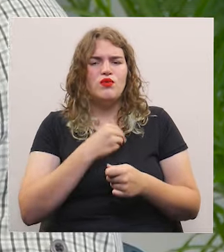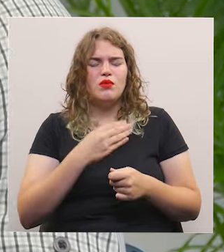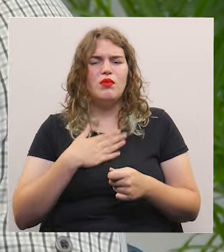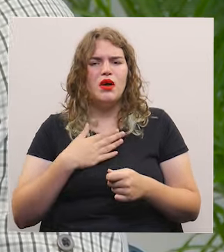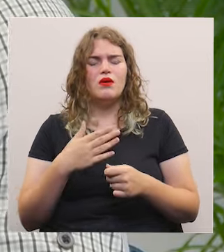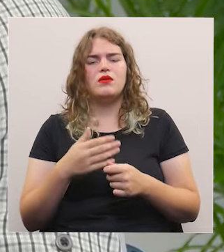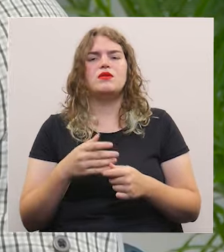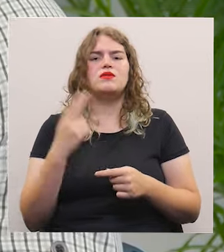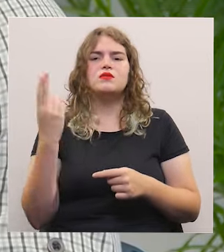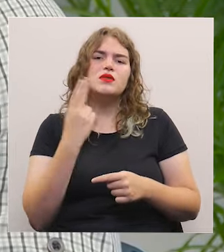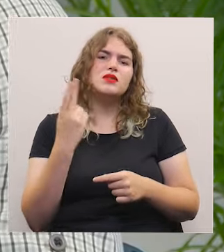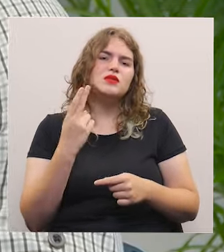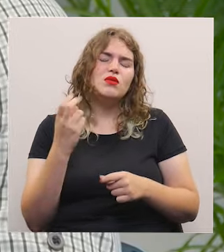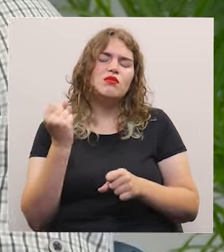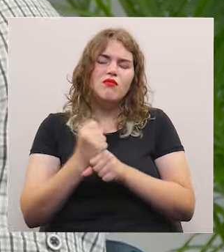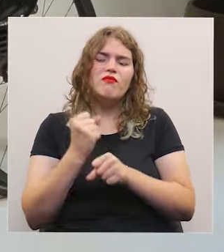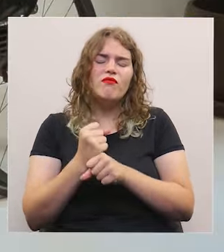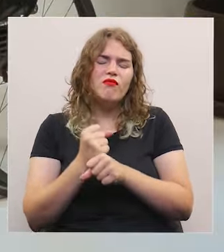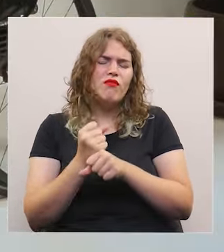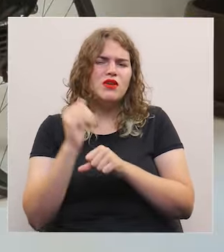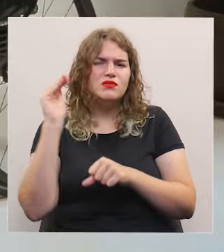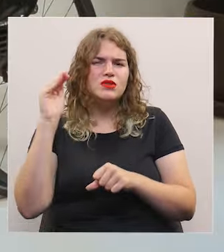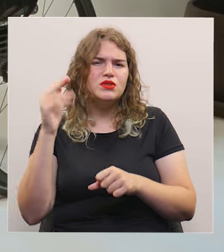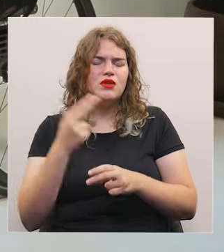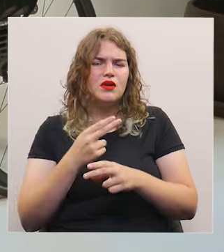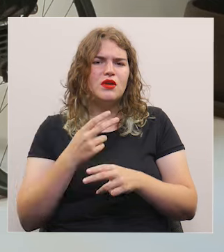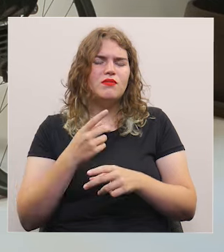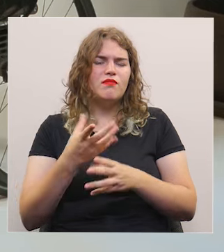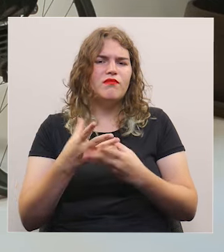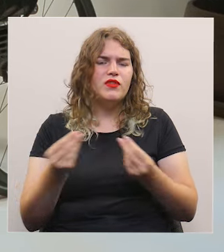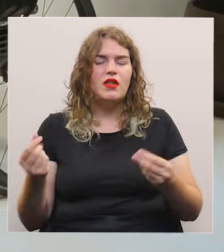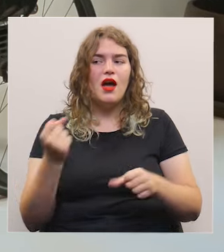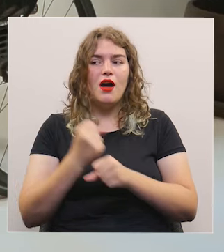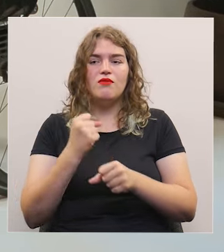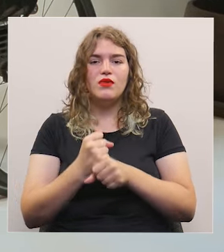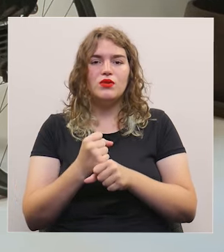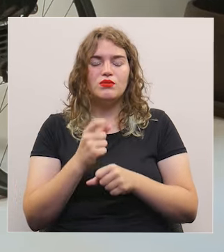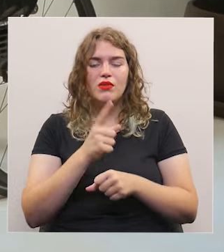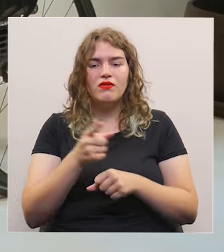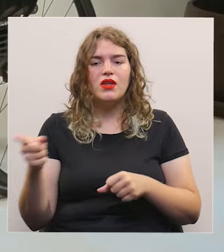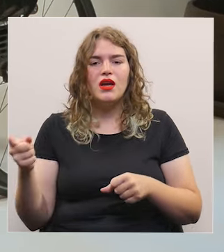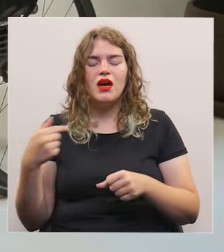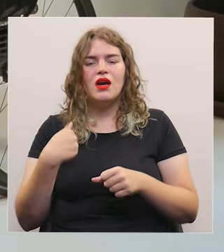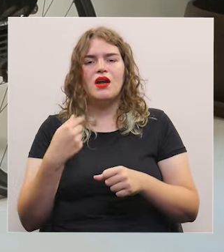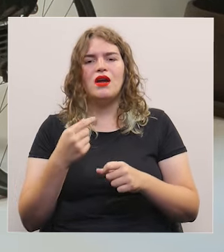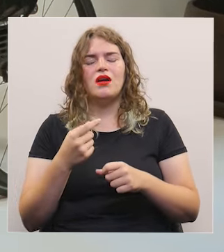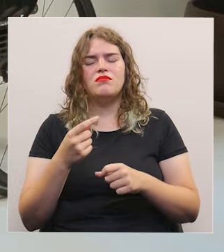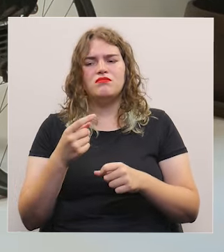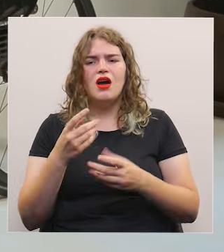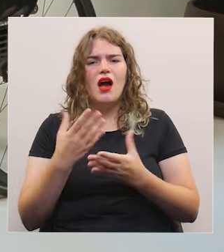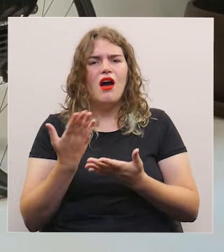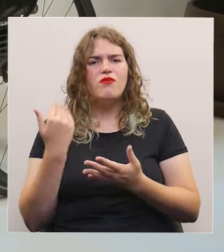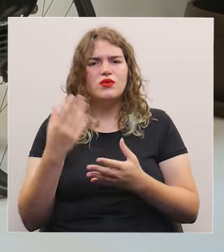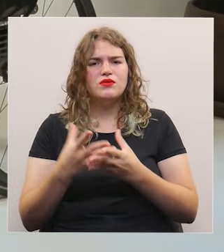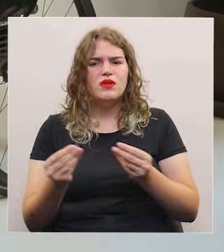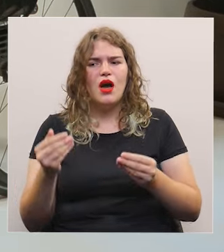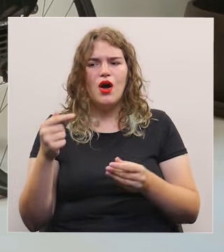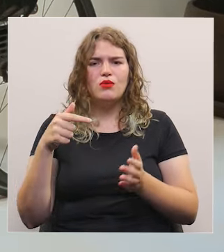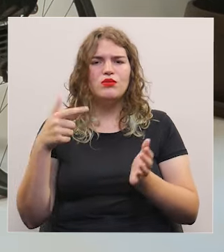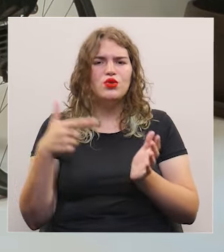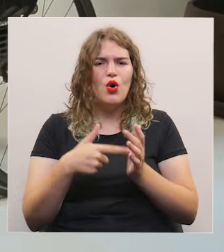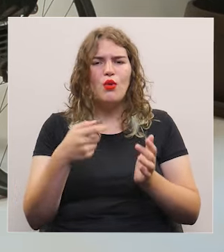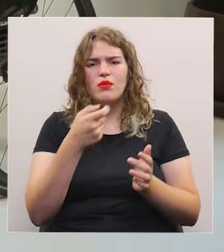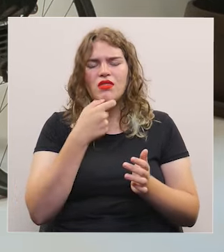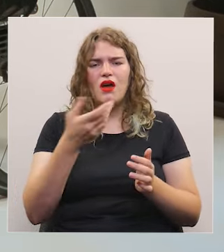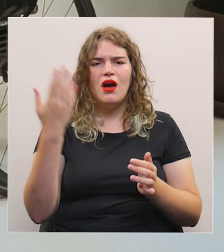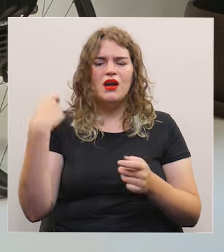meu că Dumnezeu mă va vindeca. M-a vindecat deja, ne-a vindecat pe fiecare, pentru că până la urmă, acum 2000 de